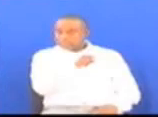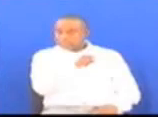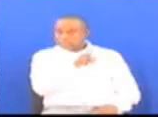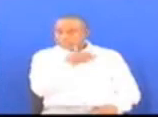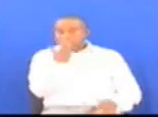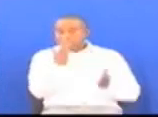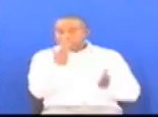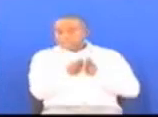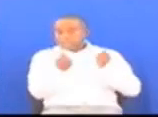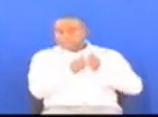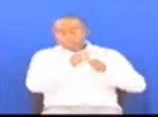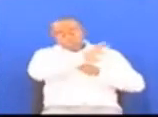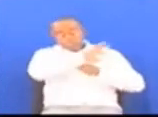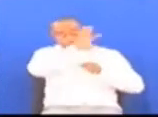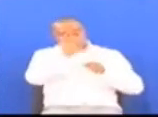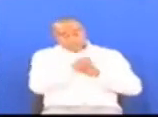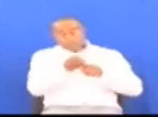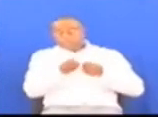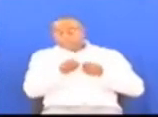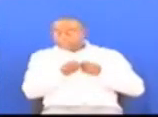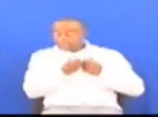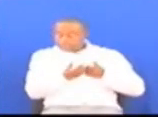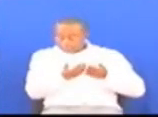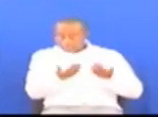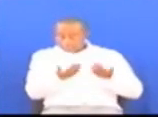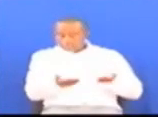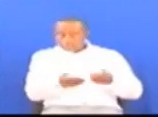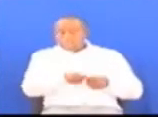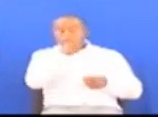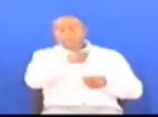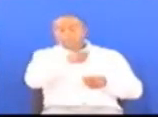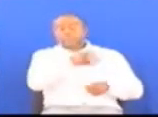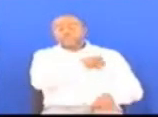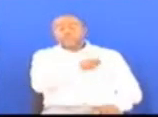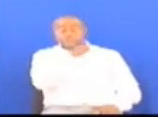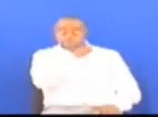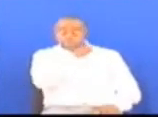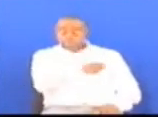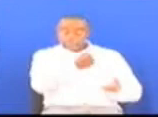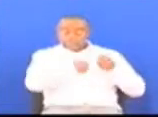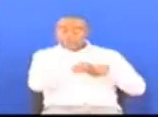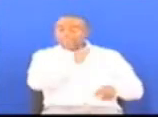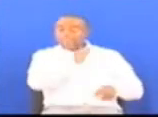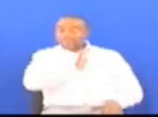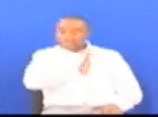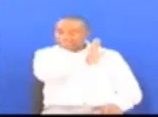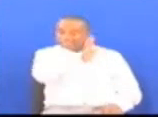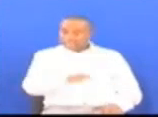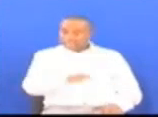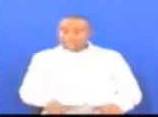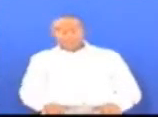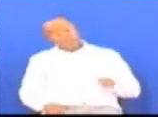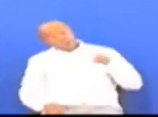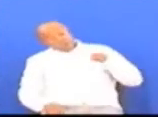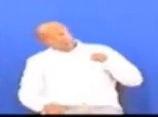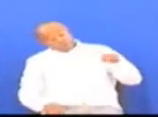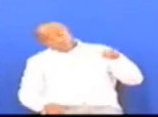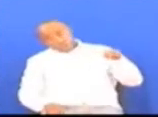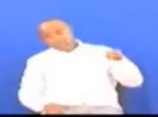Pamoja na haya nimempa pongezi Mpango na watendaji wake. Na we Mpango, Mungu